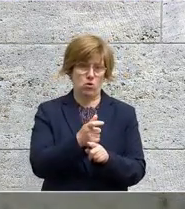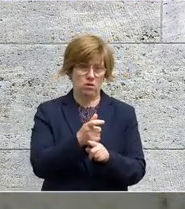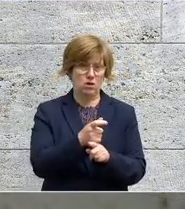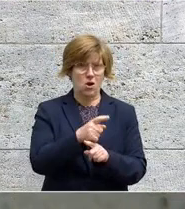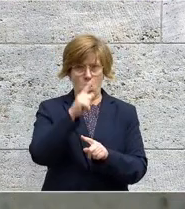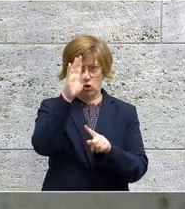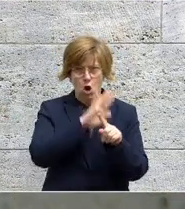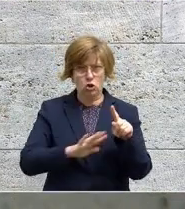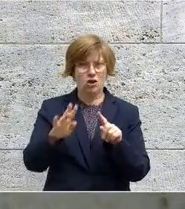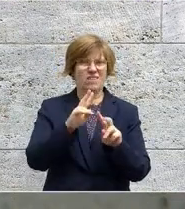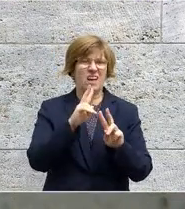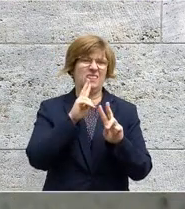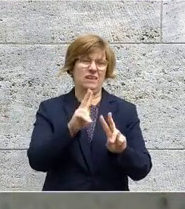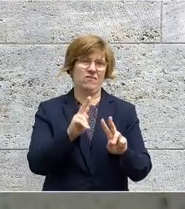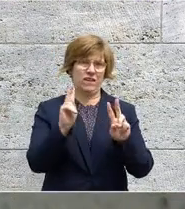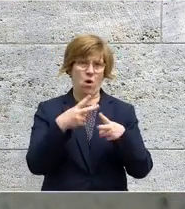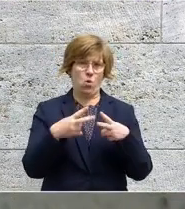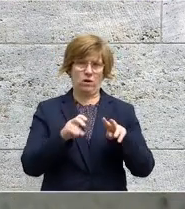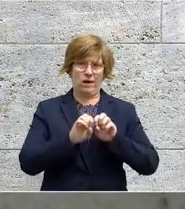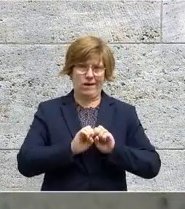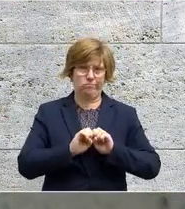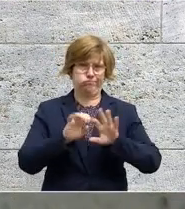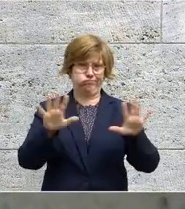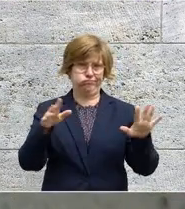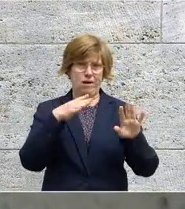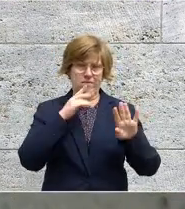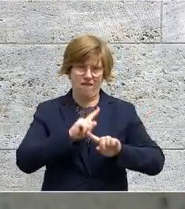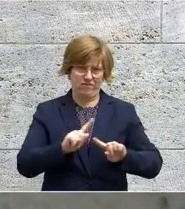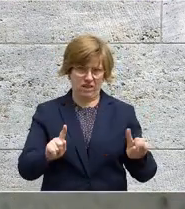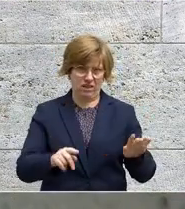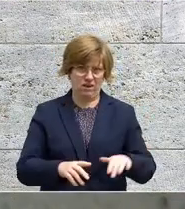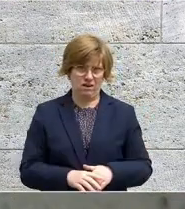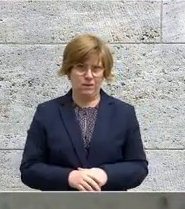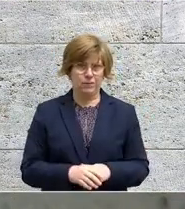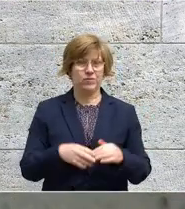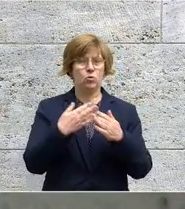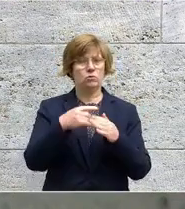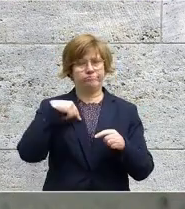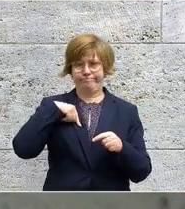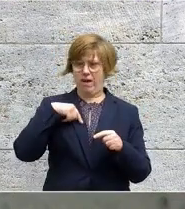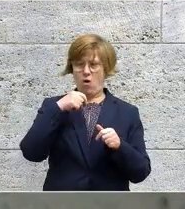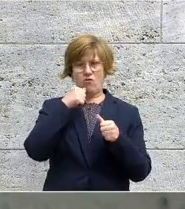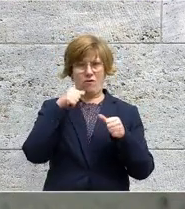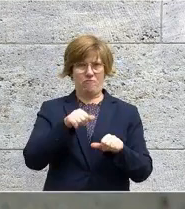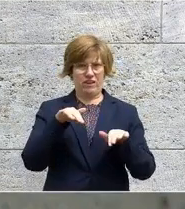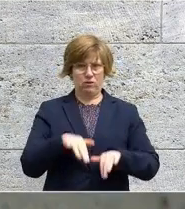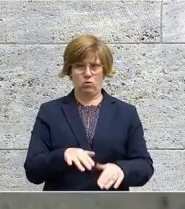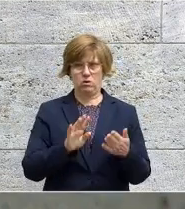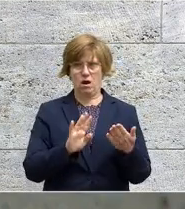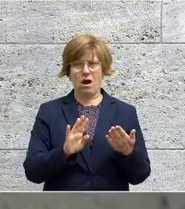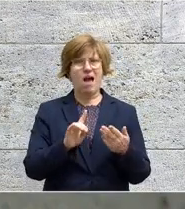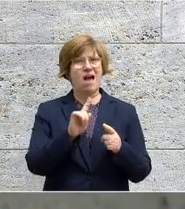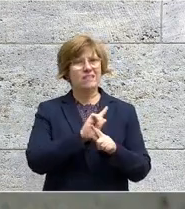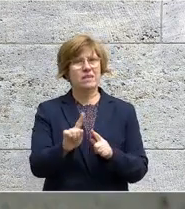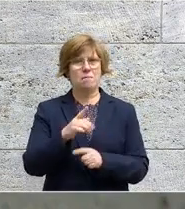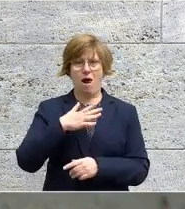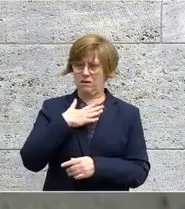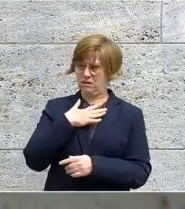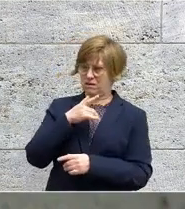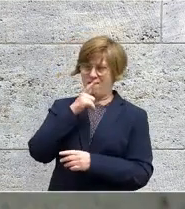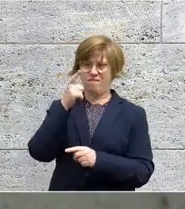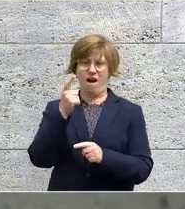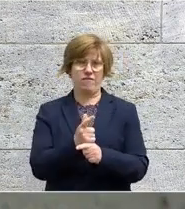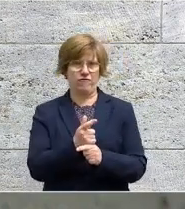von Deutschland nie wieder Unrecht ausgehen darf und als Verpflichtung, niemals unsere